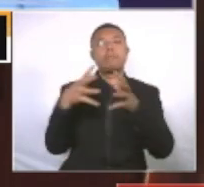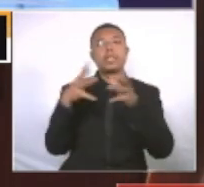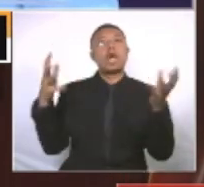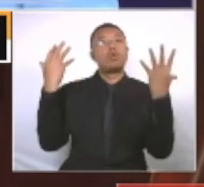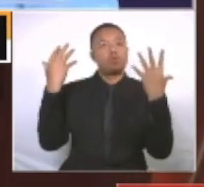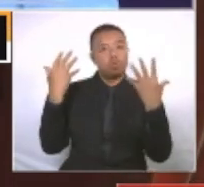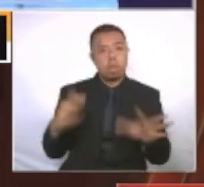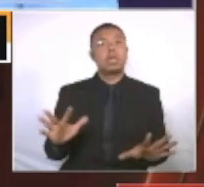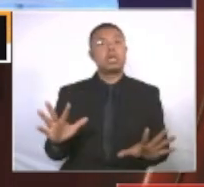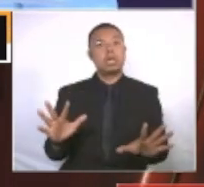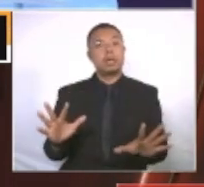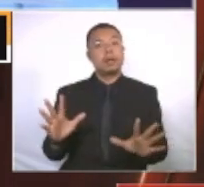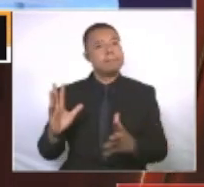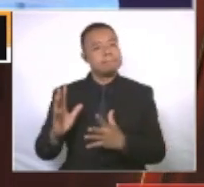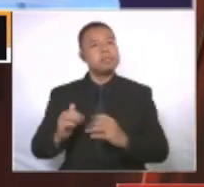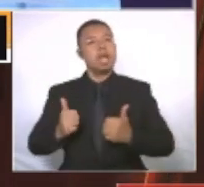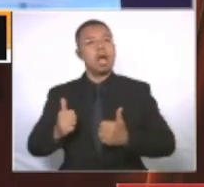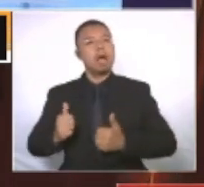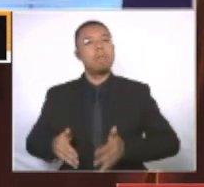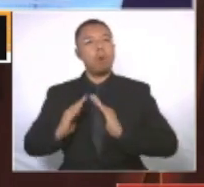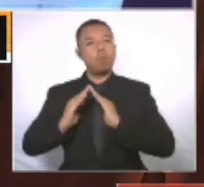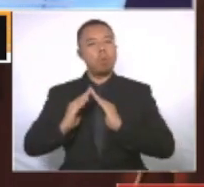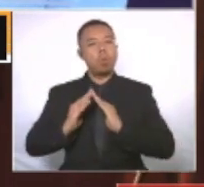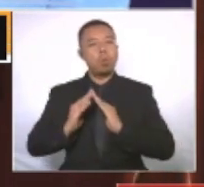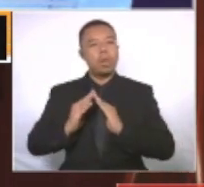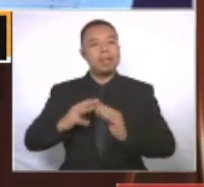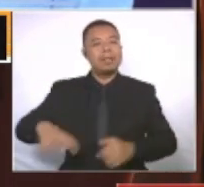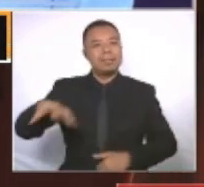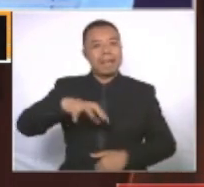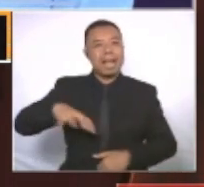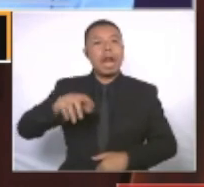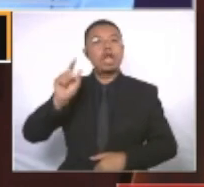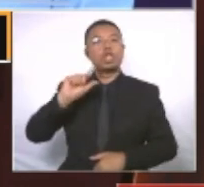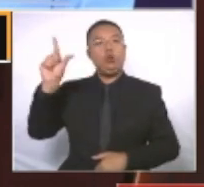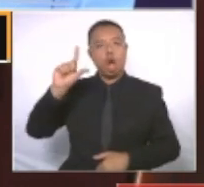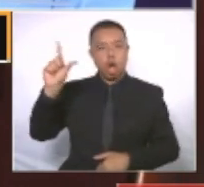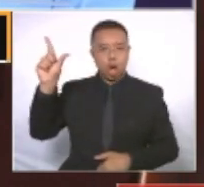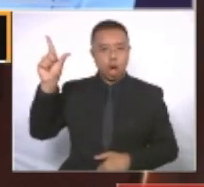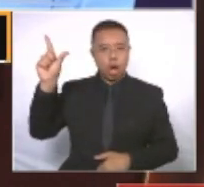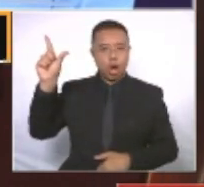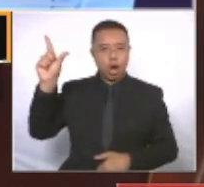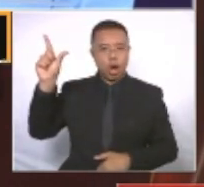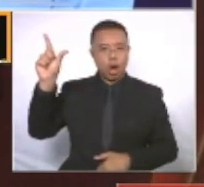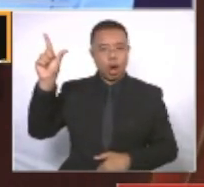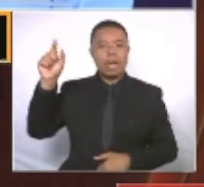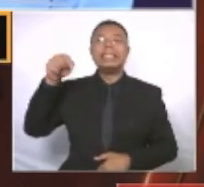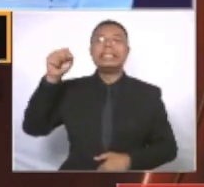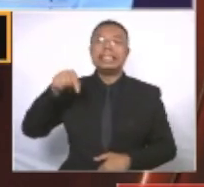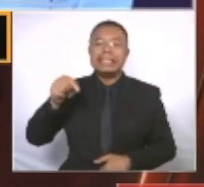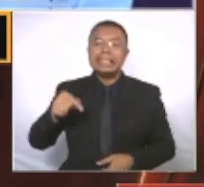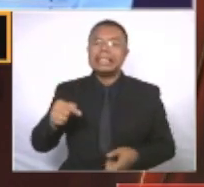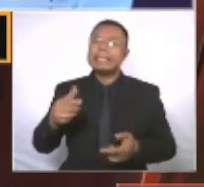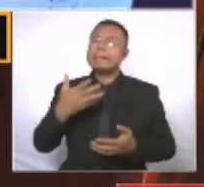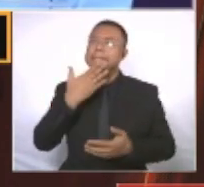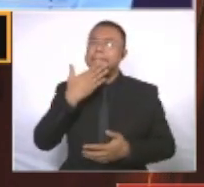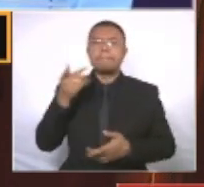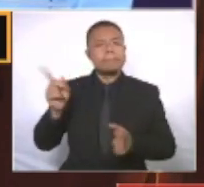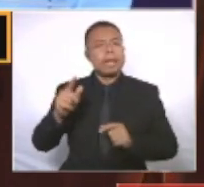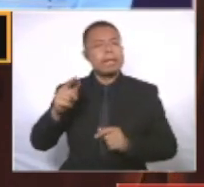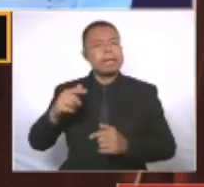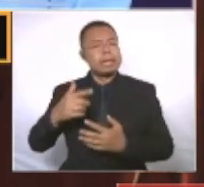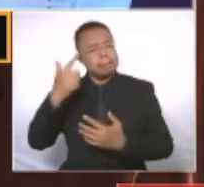telah berhasil dibangun di Solo. Ini menjadi